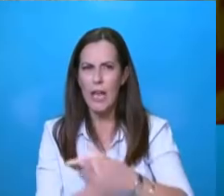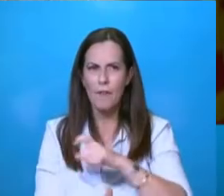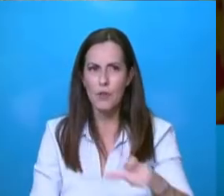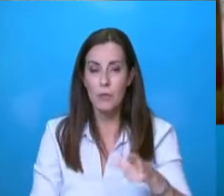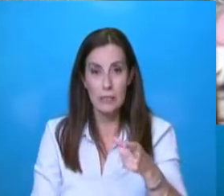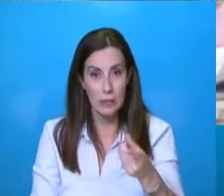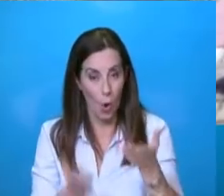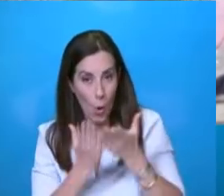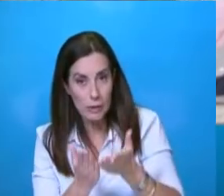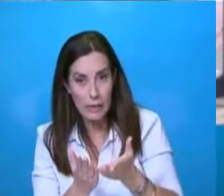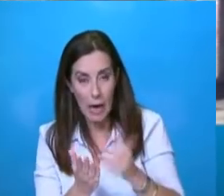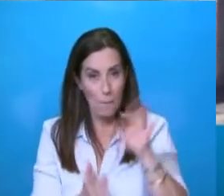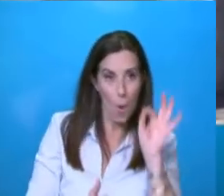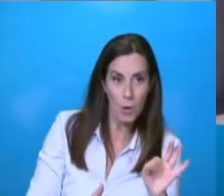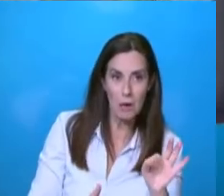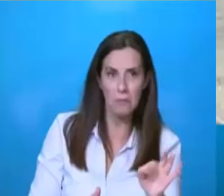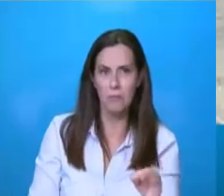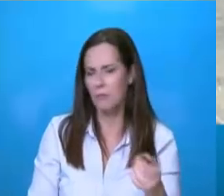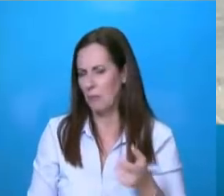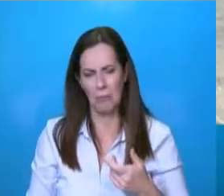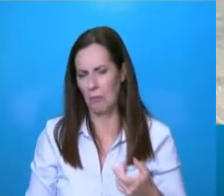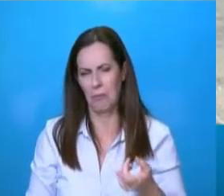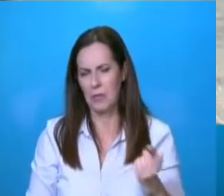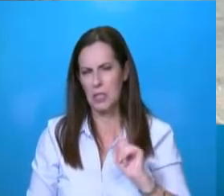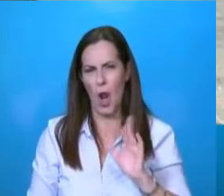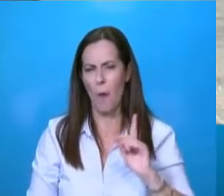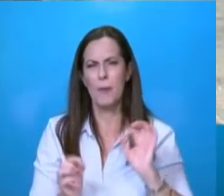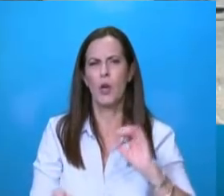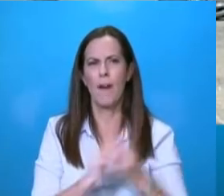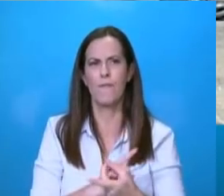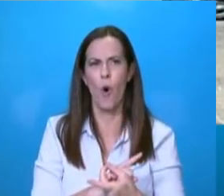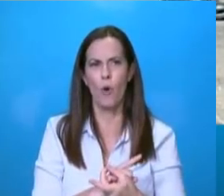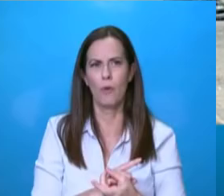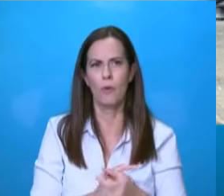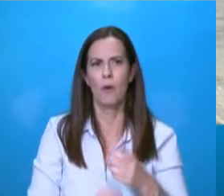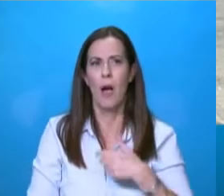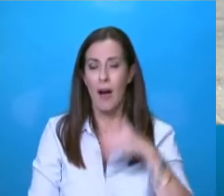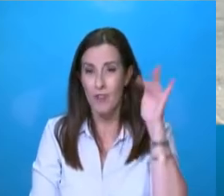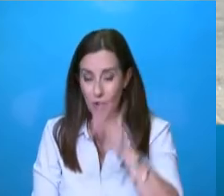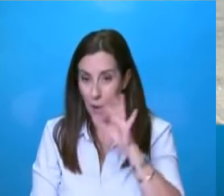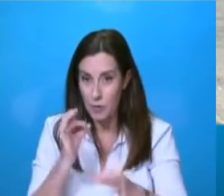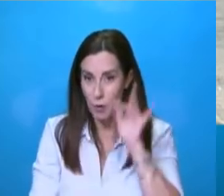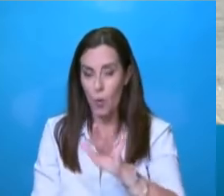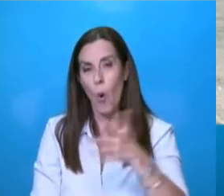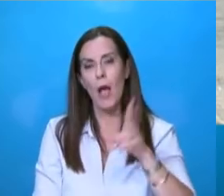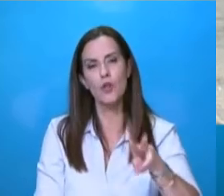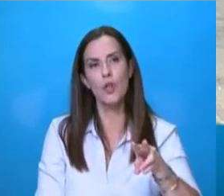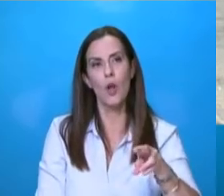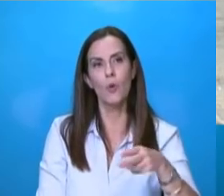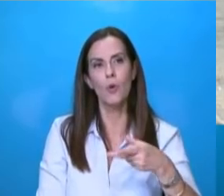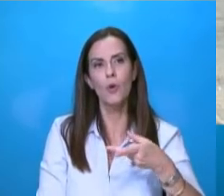מוריד? לא, זה לא, אין לבית המשפט להפך, אולי אפילו שאנחנו נגדו, ברגע שמערכת המשפט גם נגדו, יכול להיות שיש לנו כלפיו